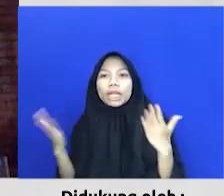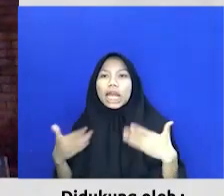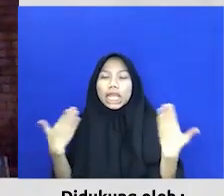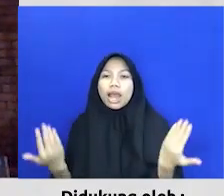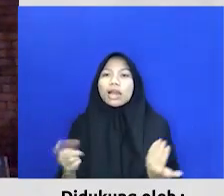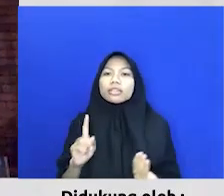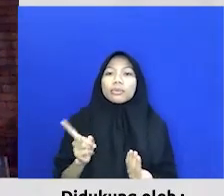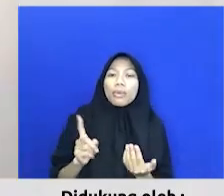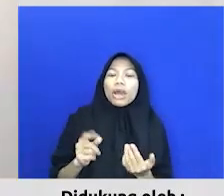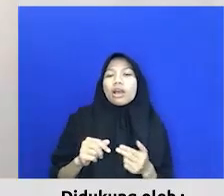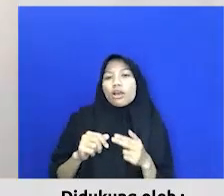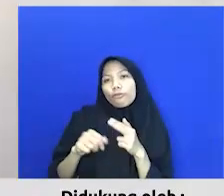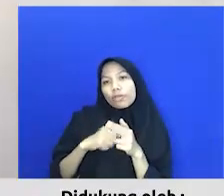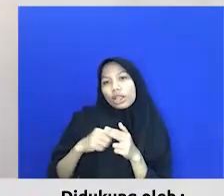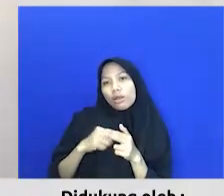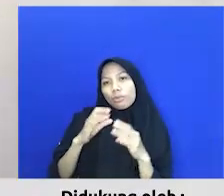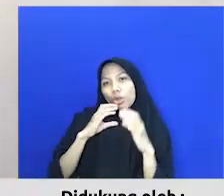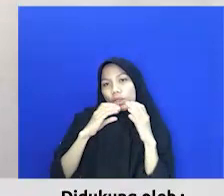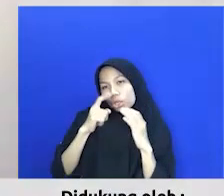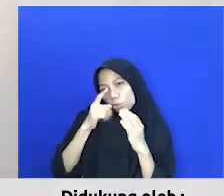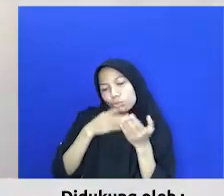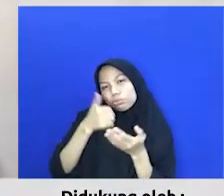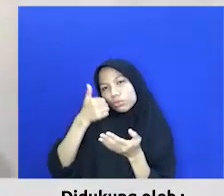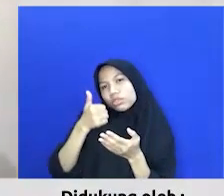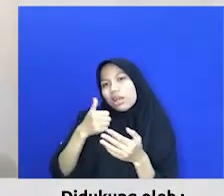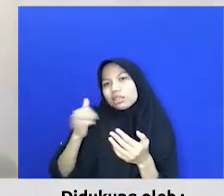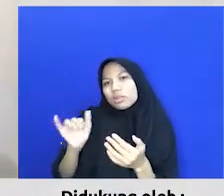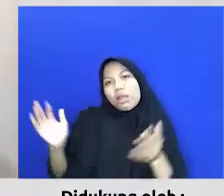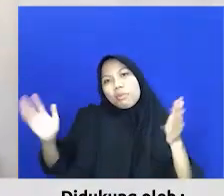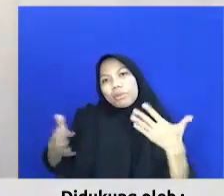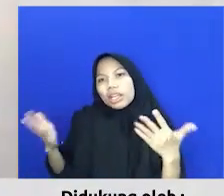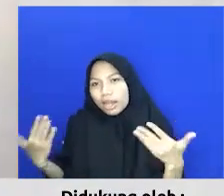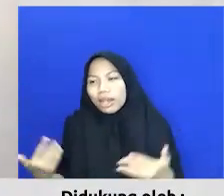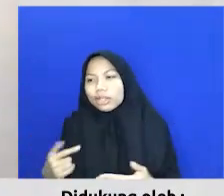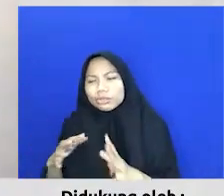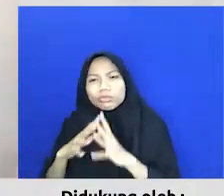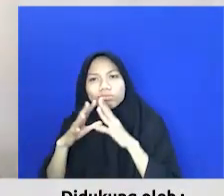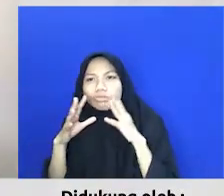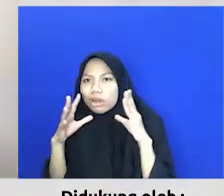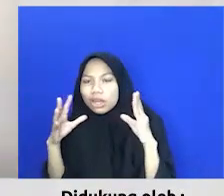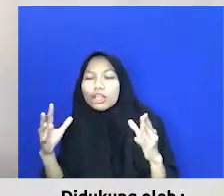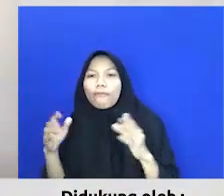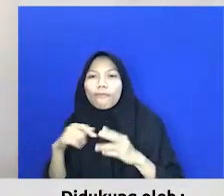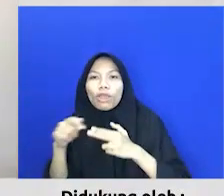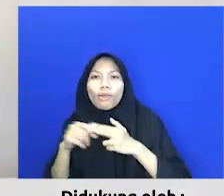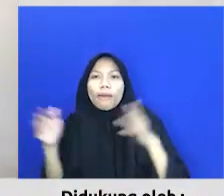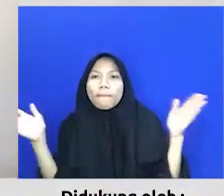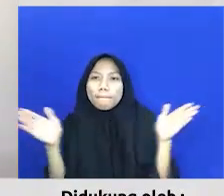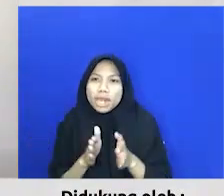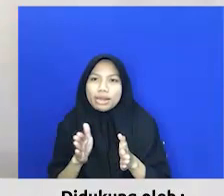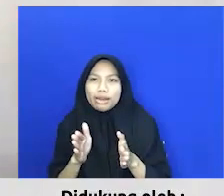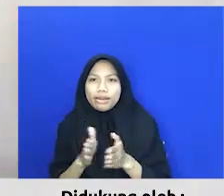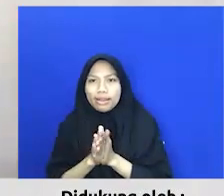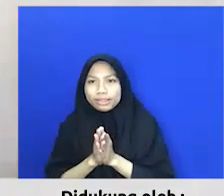Asia yang diputar sebagai pembuka Festival Film Internasional Tokyo. Karyanya yang sedang dalam proses